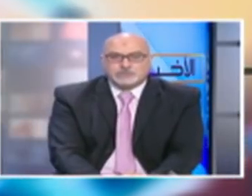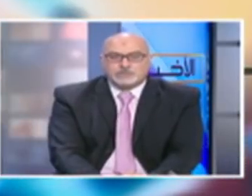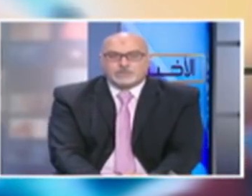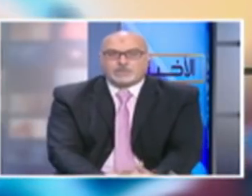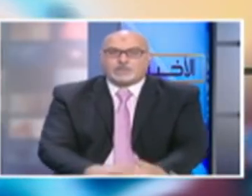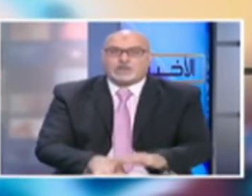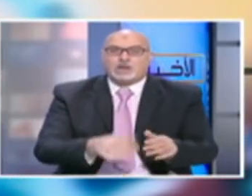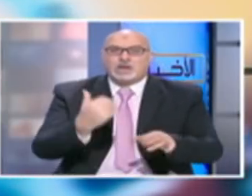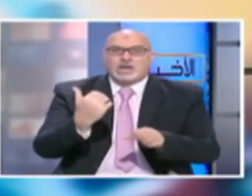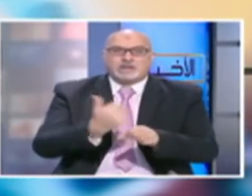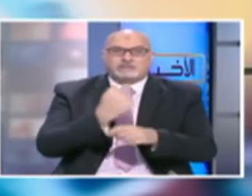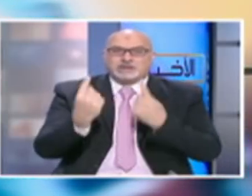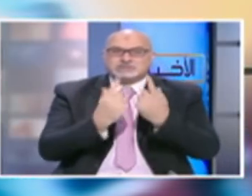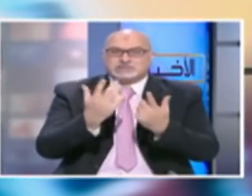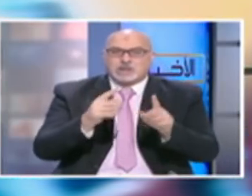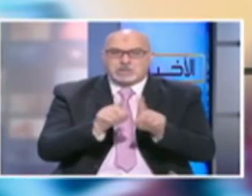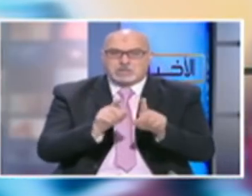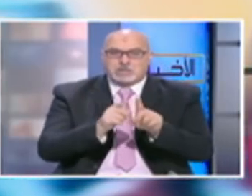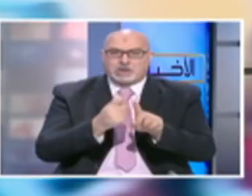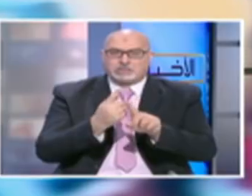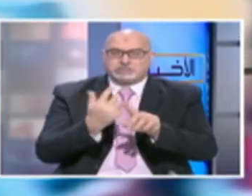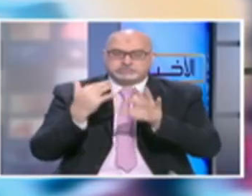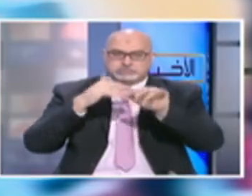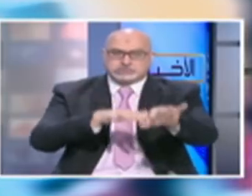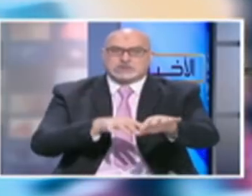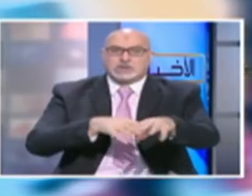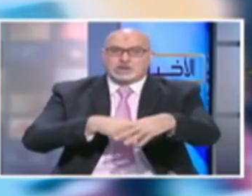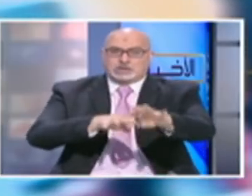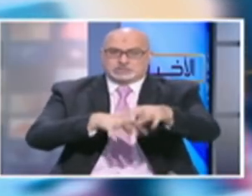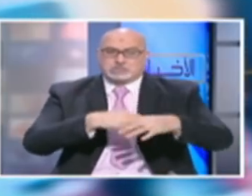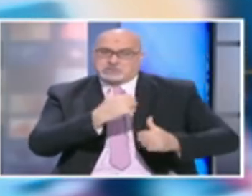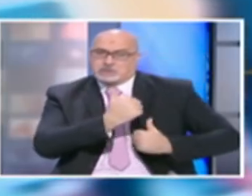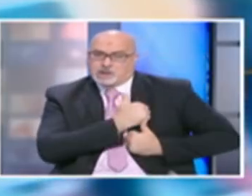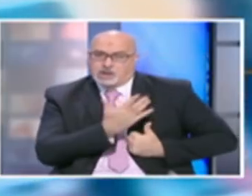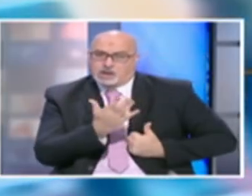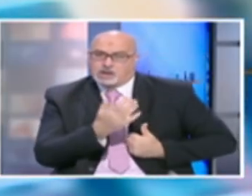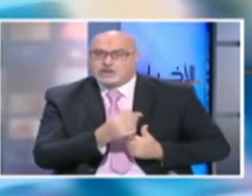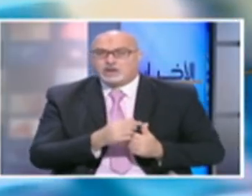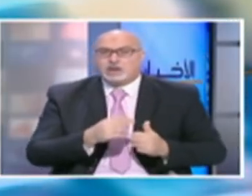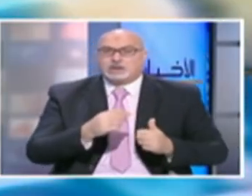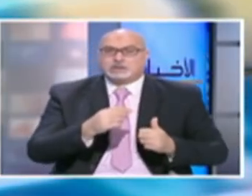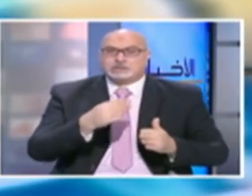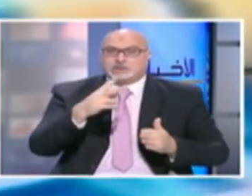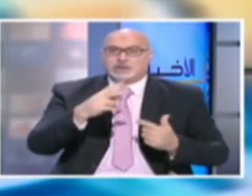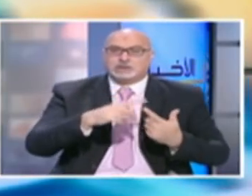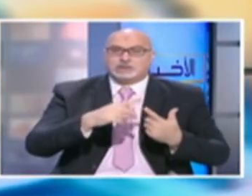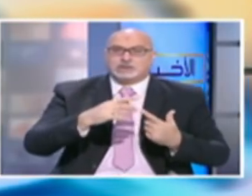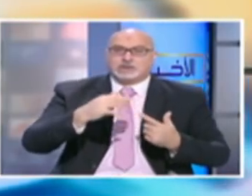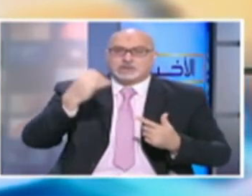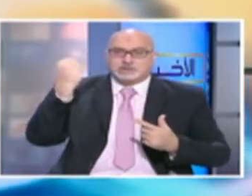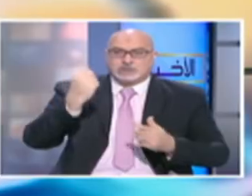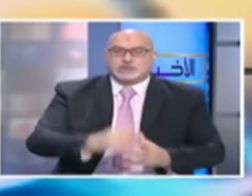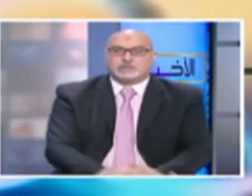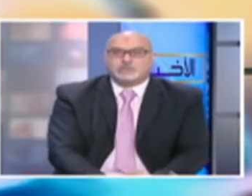الاحتفالات المخلدة للذكرى شهدت استعراضات عسكرية لوحدات جيش التحرير الشعبي